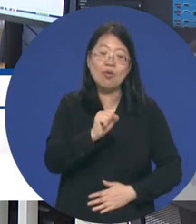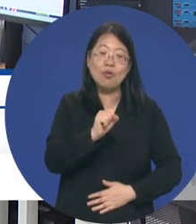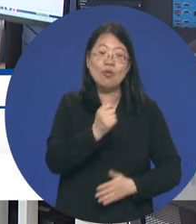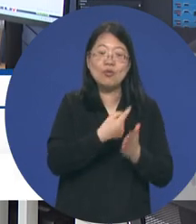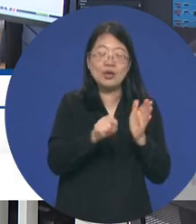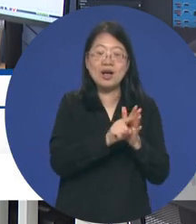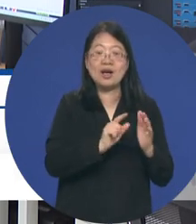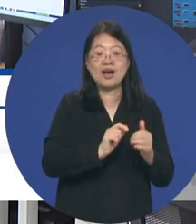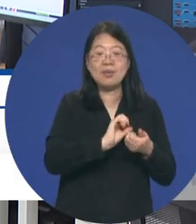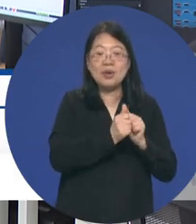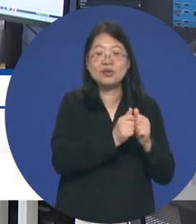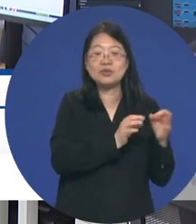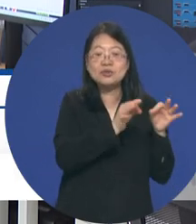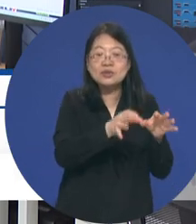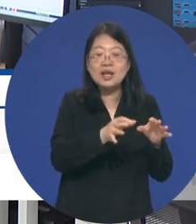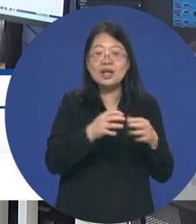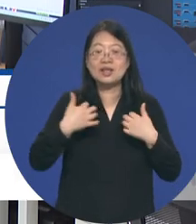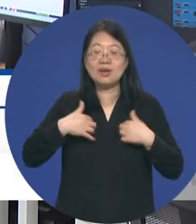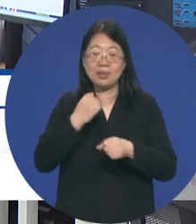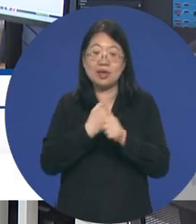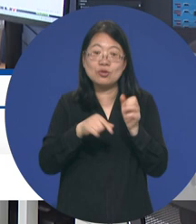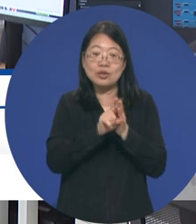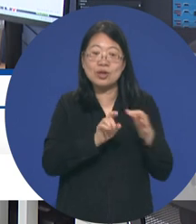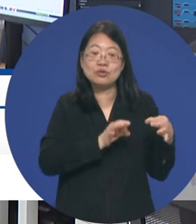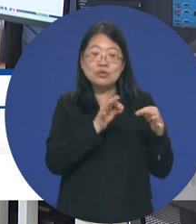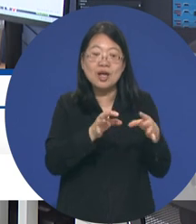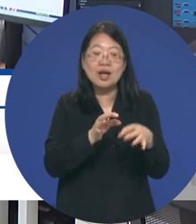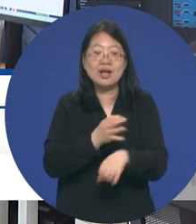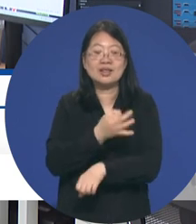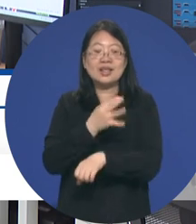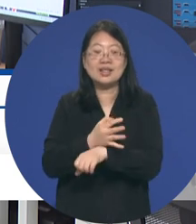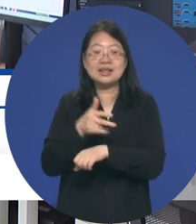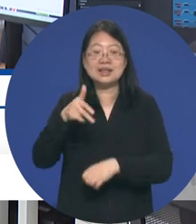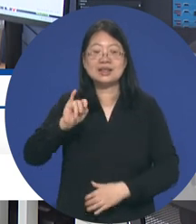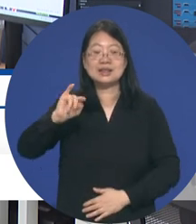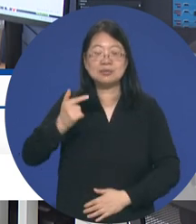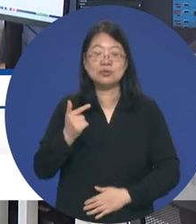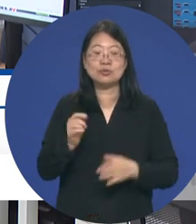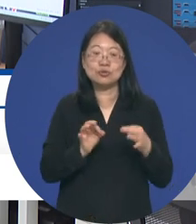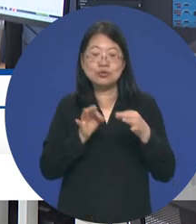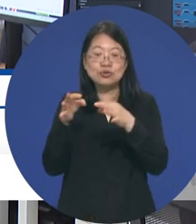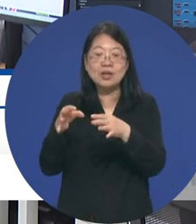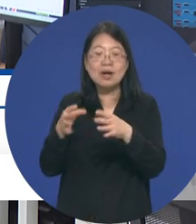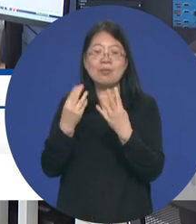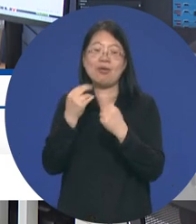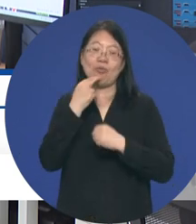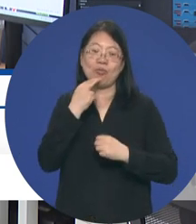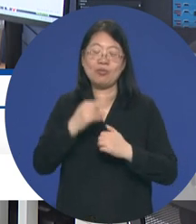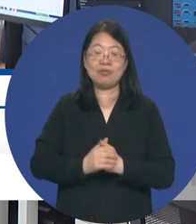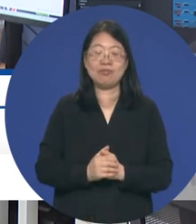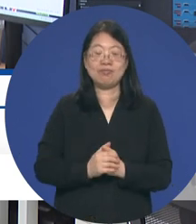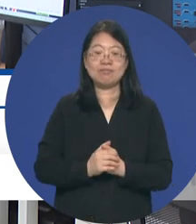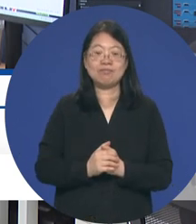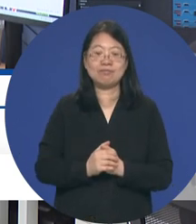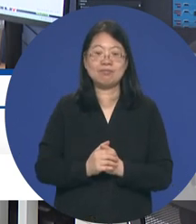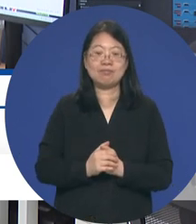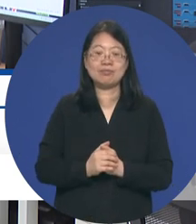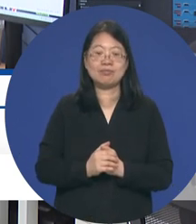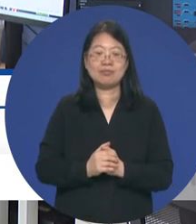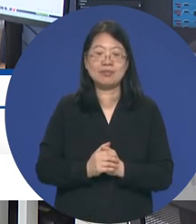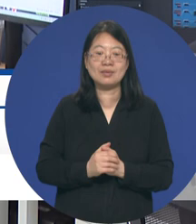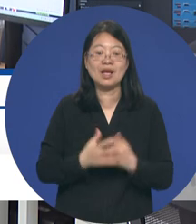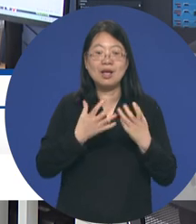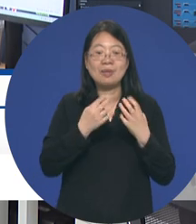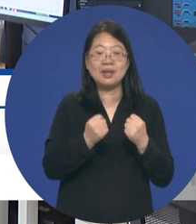투자나 게임을 만들기 위한 투자지 단순 지분 투자는 극히 드문 걸로 알고 있습니다 그렇기 때문에